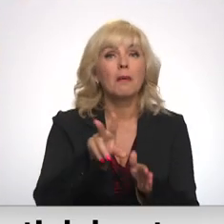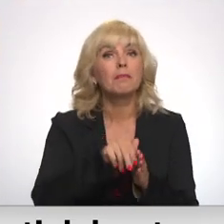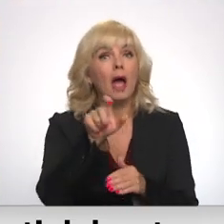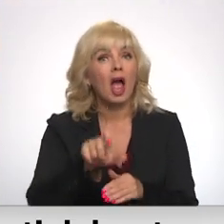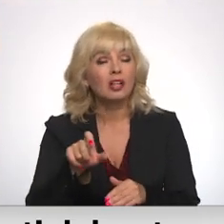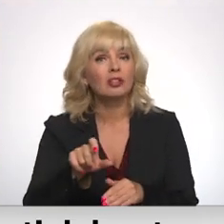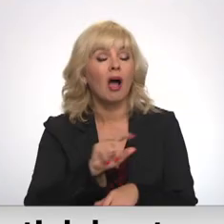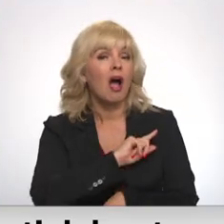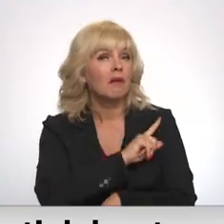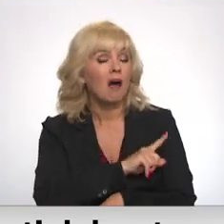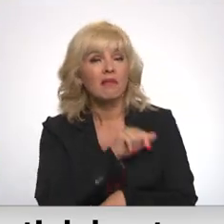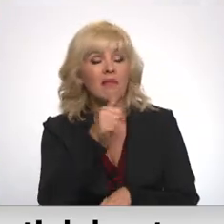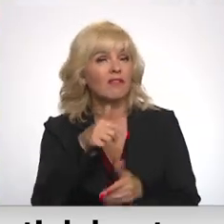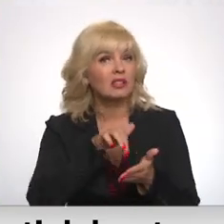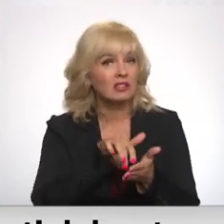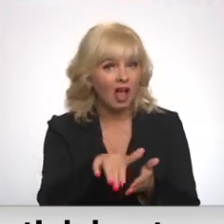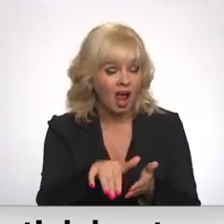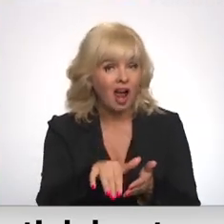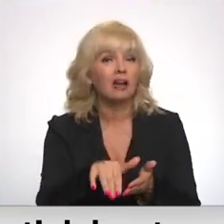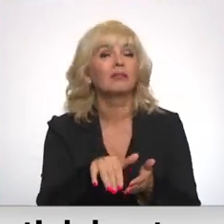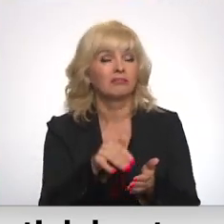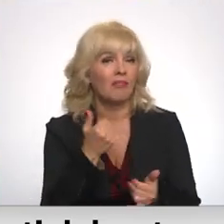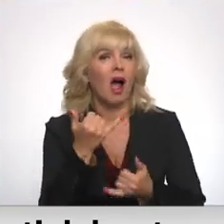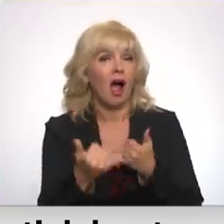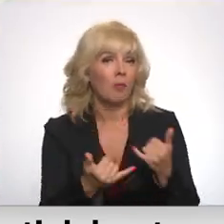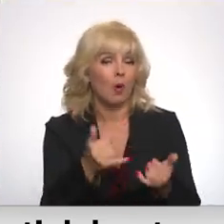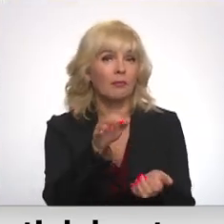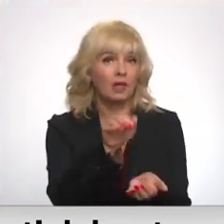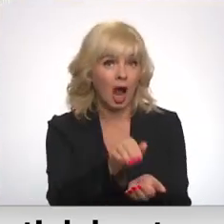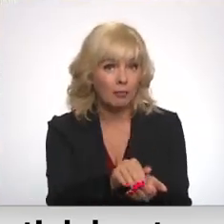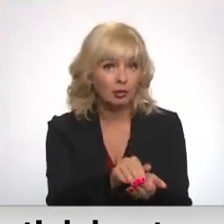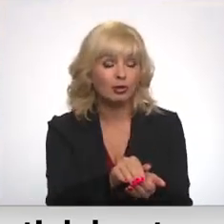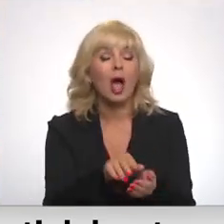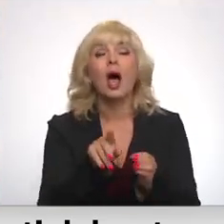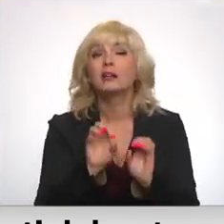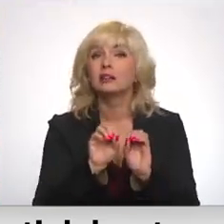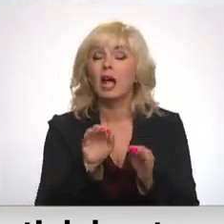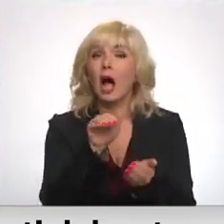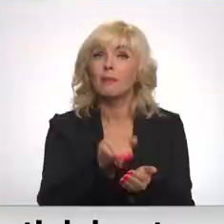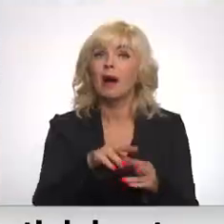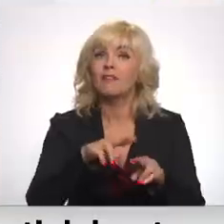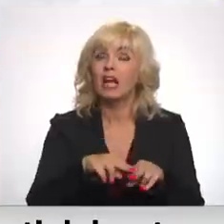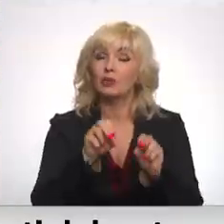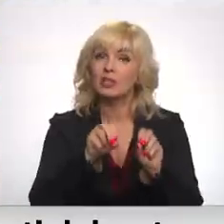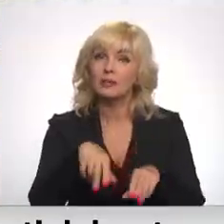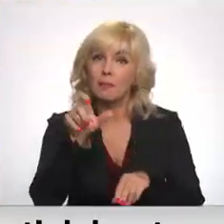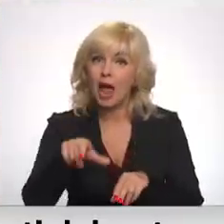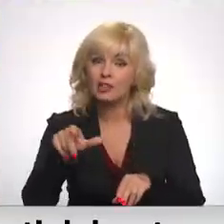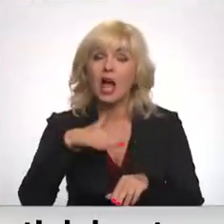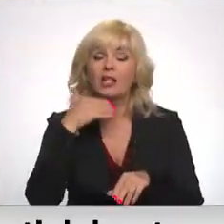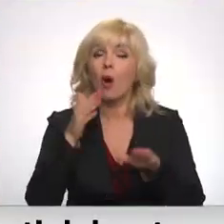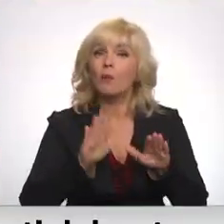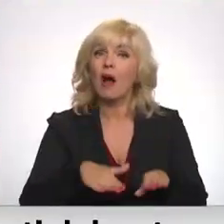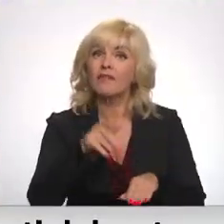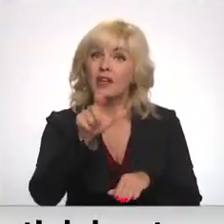pensionāri, kuri vairs nestaigā un fiziski nespēja apkopt kapus. Tikmēr, kā norāda apbedījuma vietas speciālisti, daudz vietējie